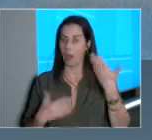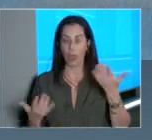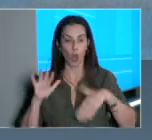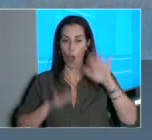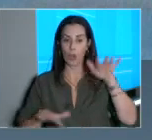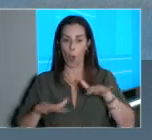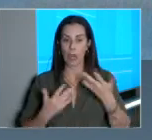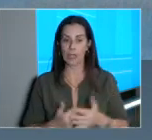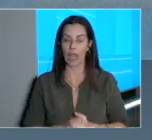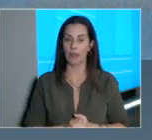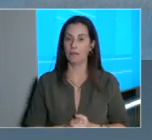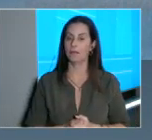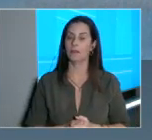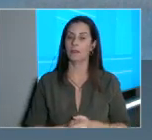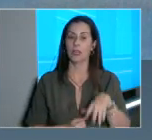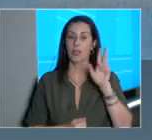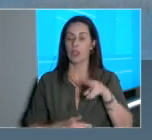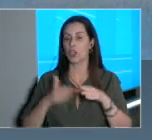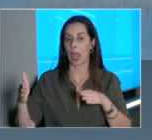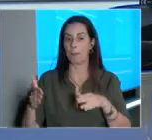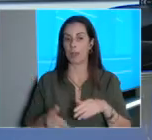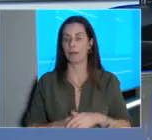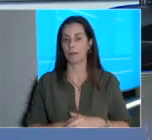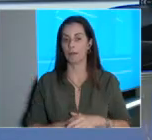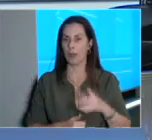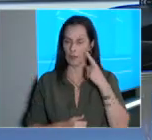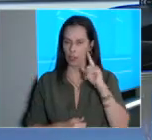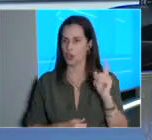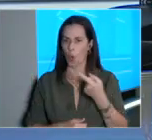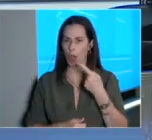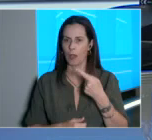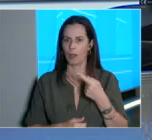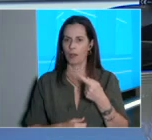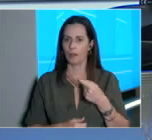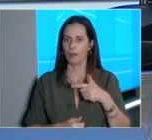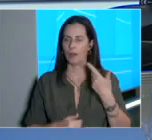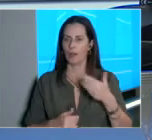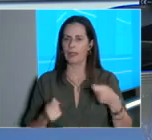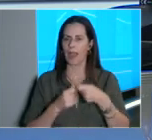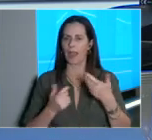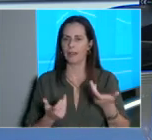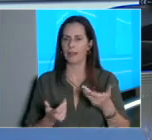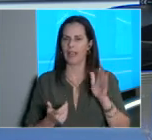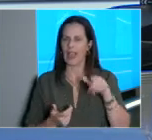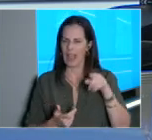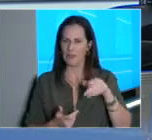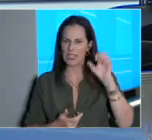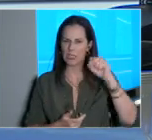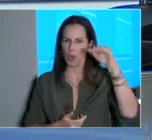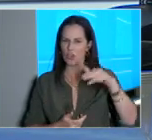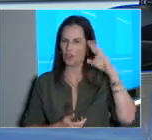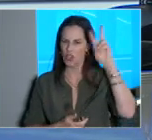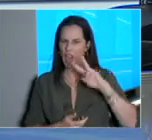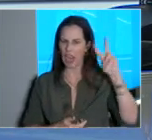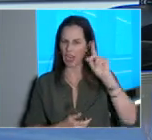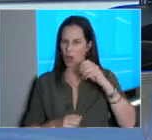רוב לפיית מספר מנדטים. זה הולך להיות מורכב. גם עושה רושם שכולם מתאחדים בשביל להתפרק אחרי הבחירות. גם בצד סמוטריץ' והילד